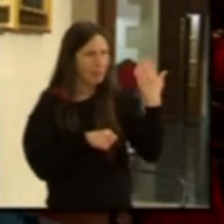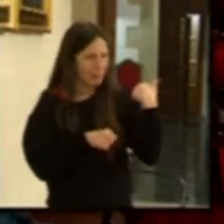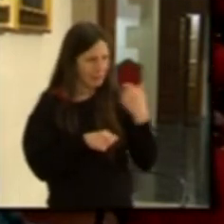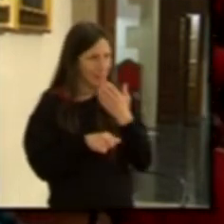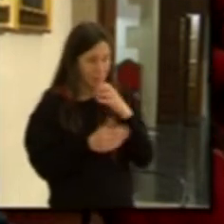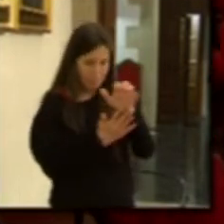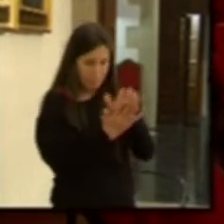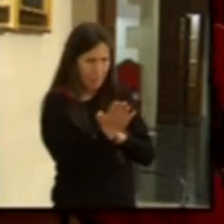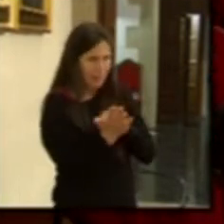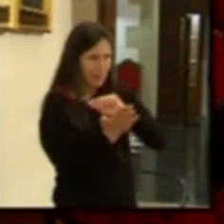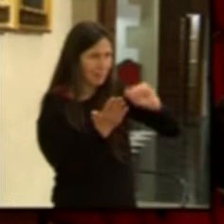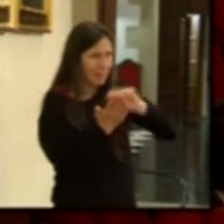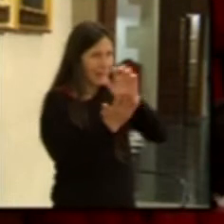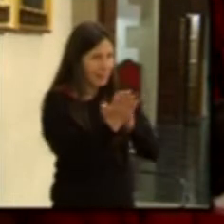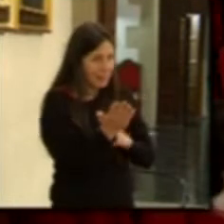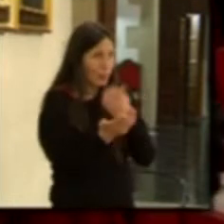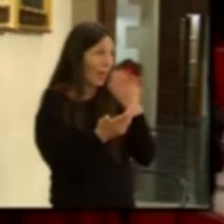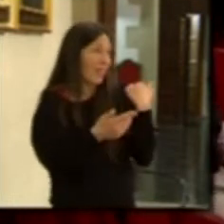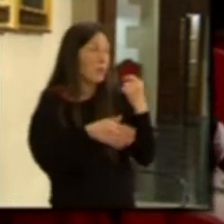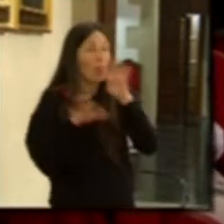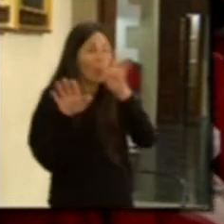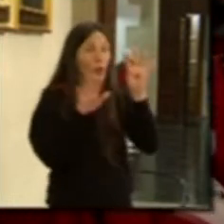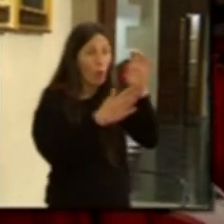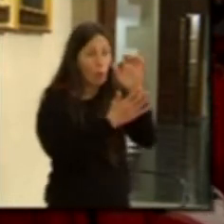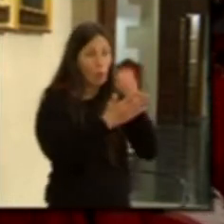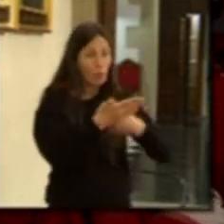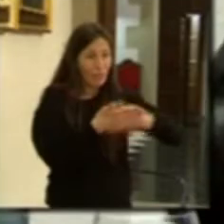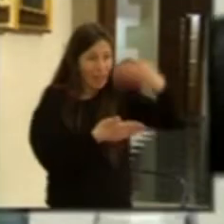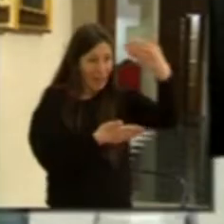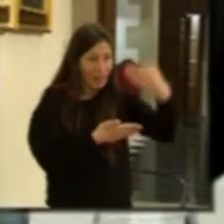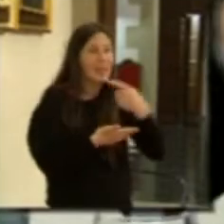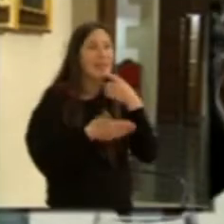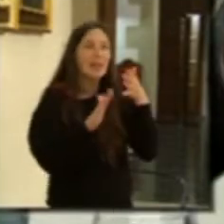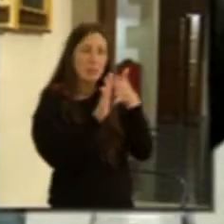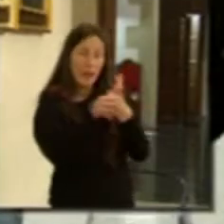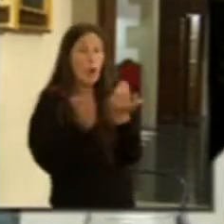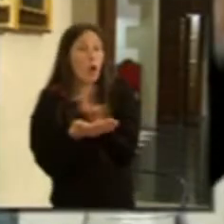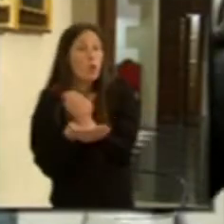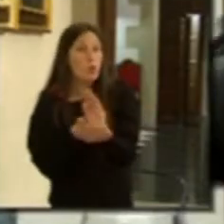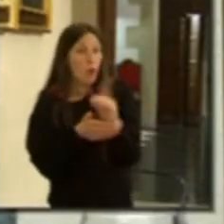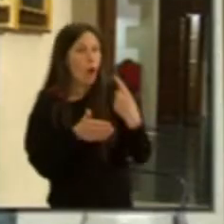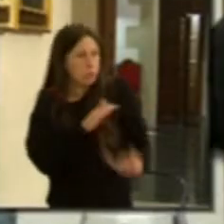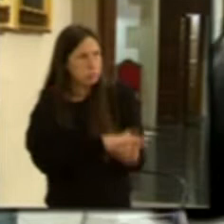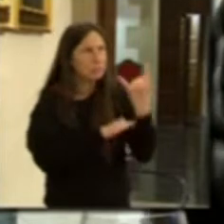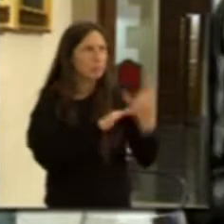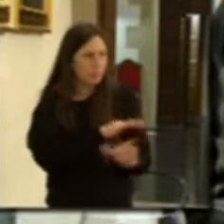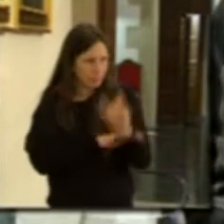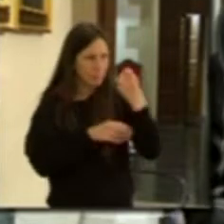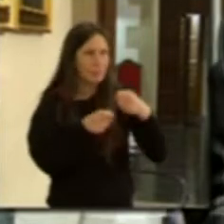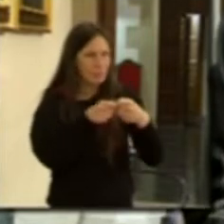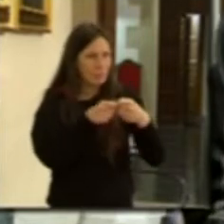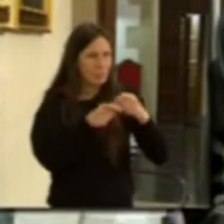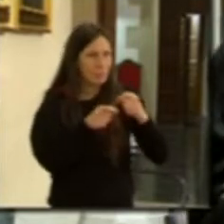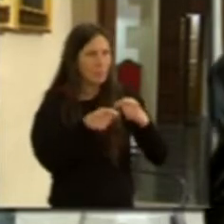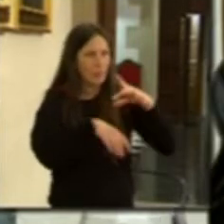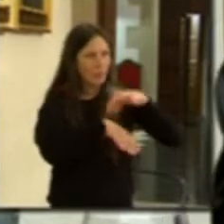article 9-9 explicant altres pandèmies a les ciutats d'Osona. És a dir, històricament, i ara hi farem un altre passeig,